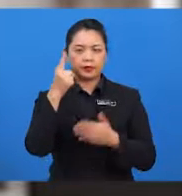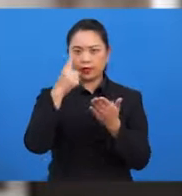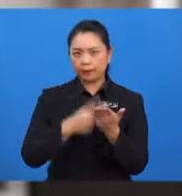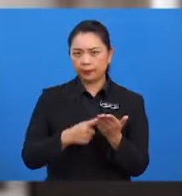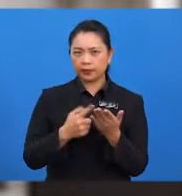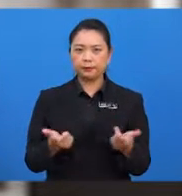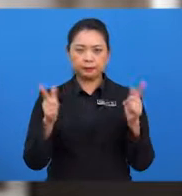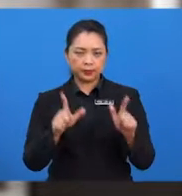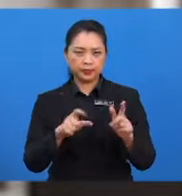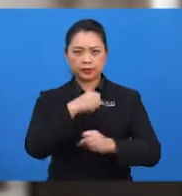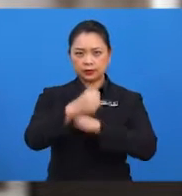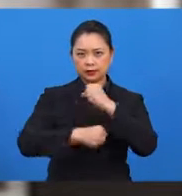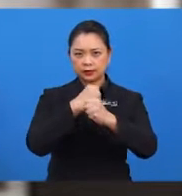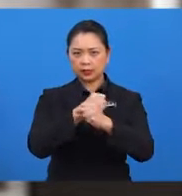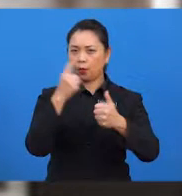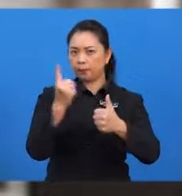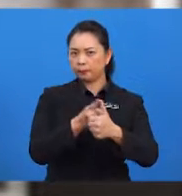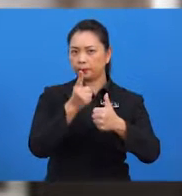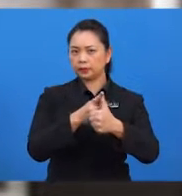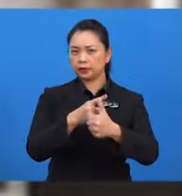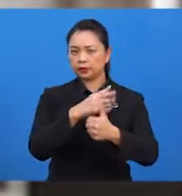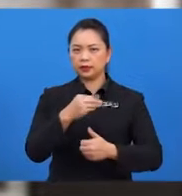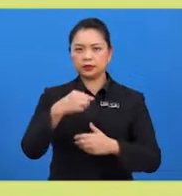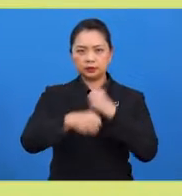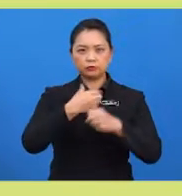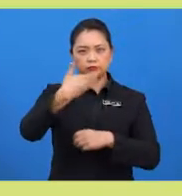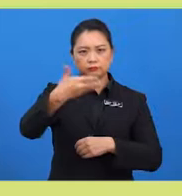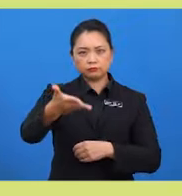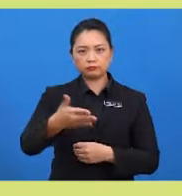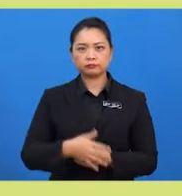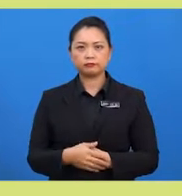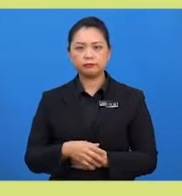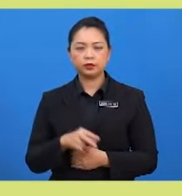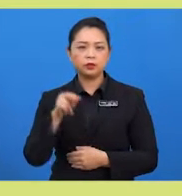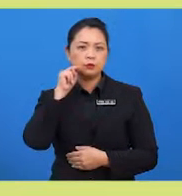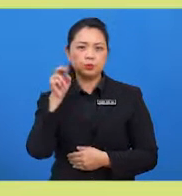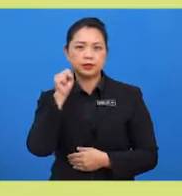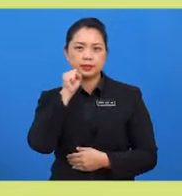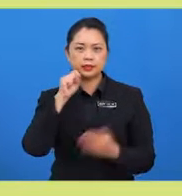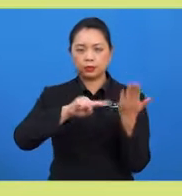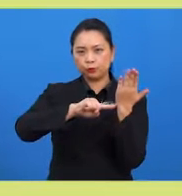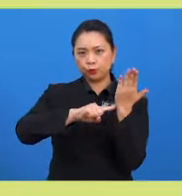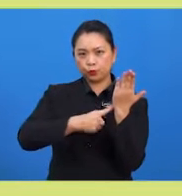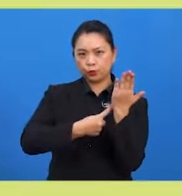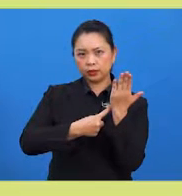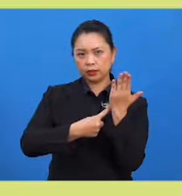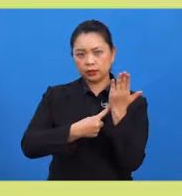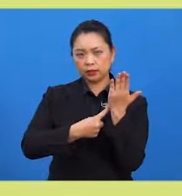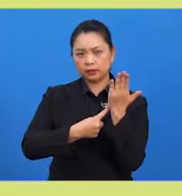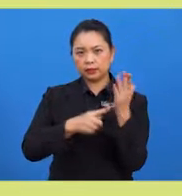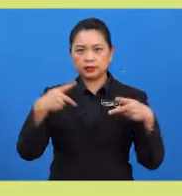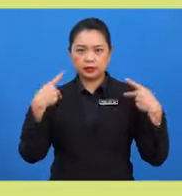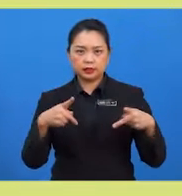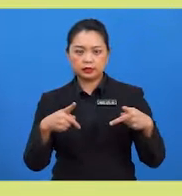berlaku pada tahun pertama kewangan dan tahun seterusnya. Puan Siti memulakan butik Anggun Siti